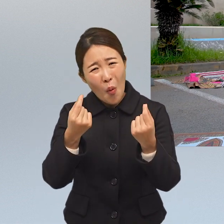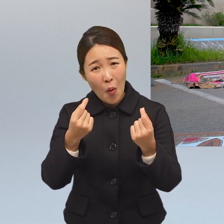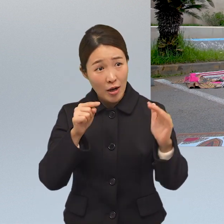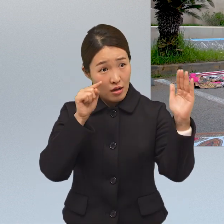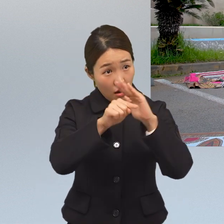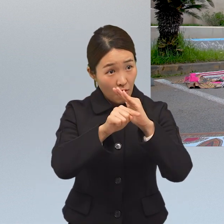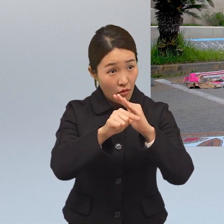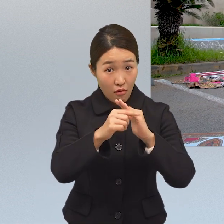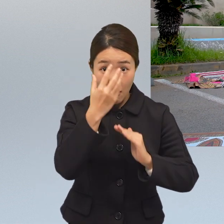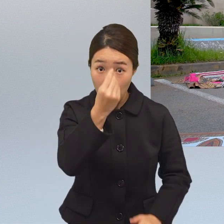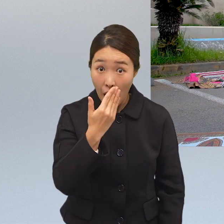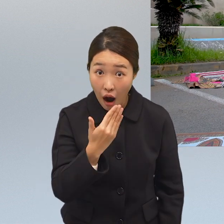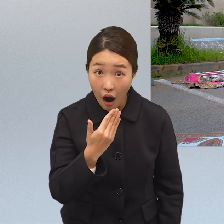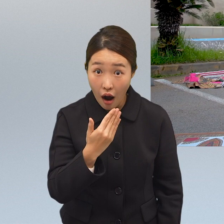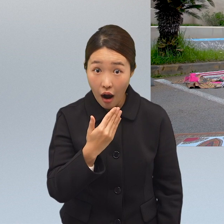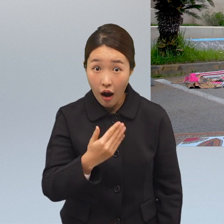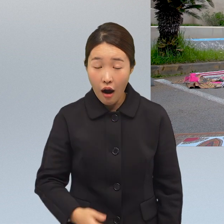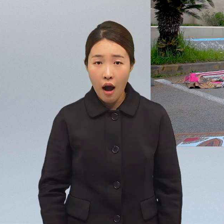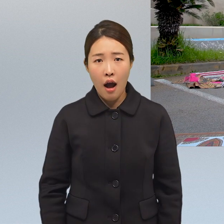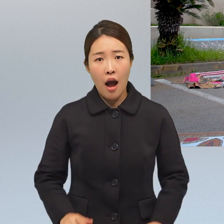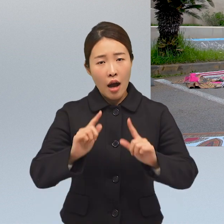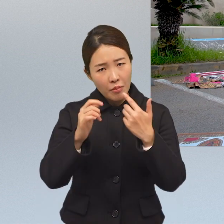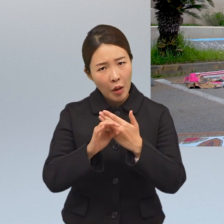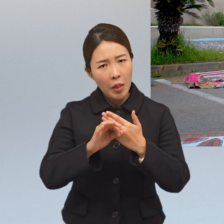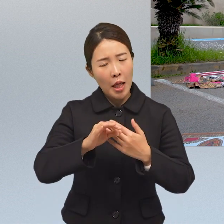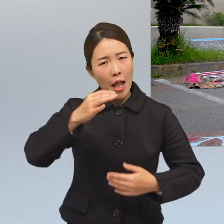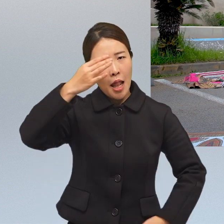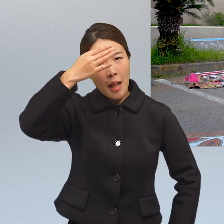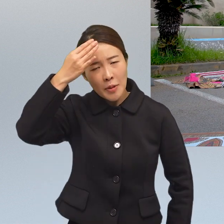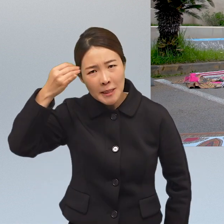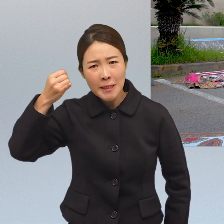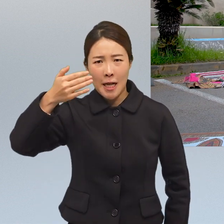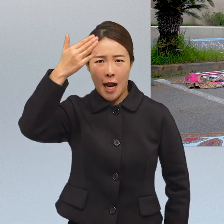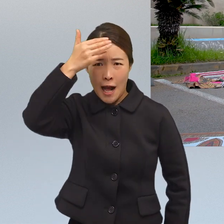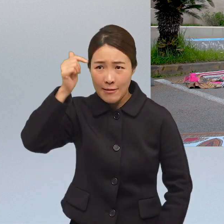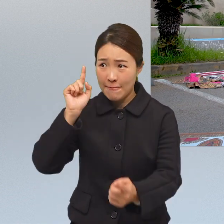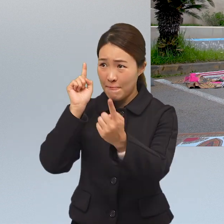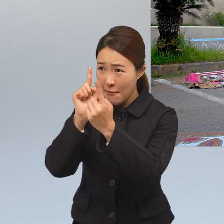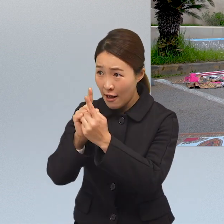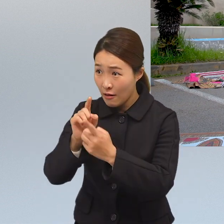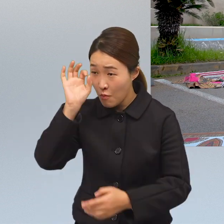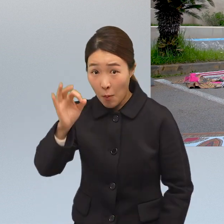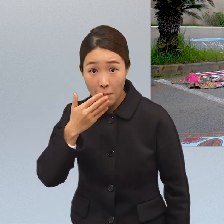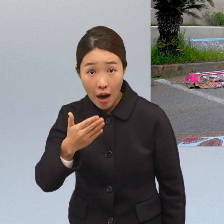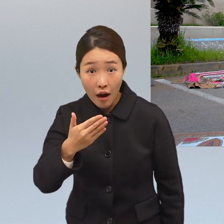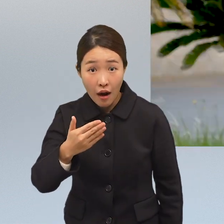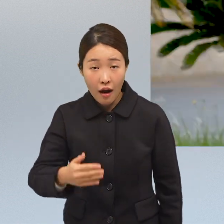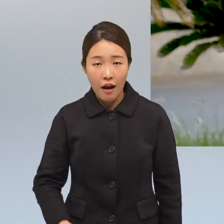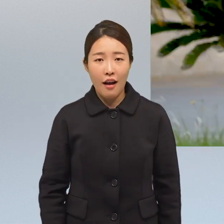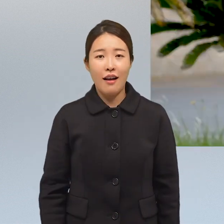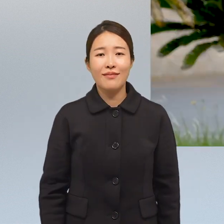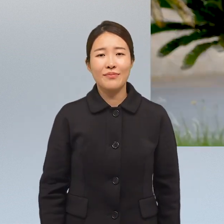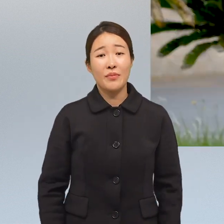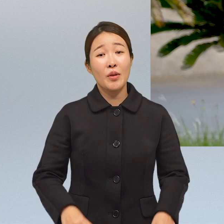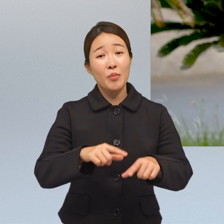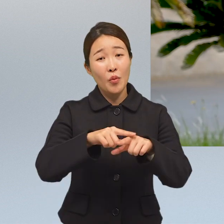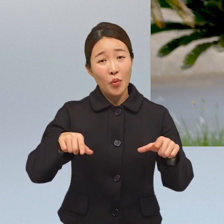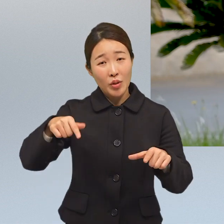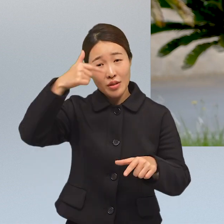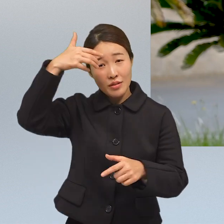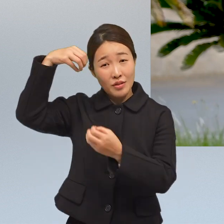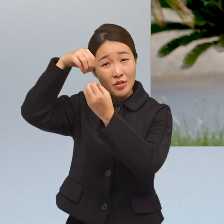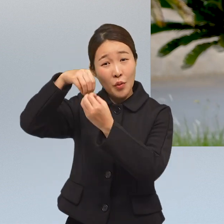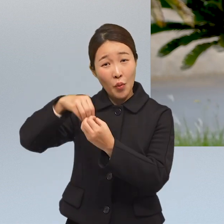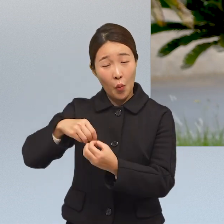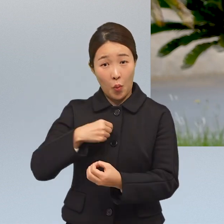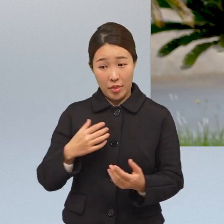이렇게 박물관이나 이런 데 찾아가야지 볼 수 있는지 아니면 할머니나 할아버지를 만나야 볼 수 있나요? 보통